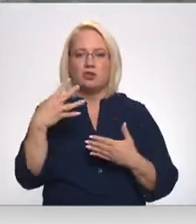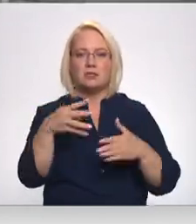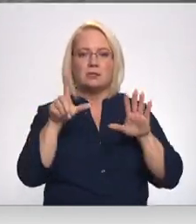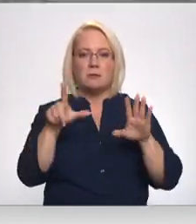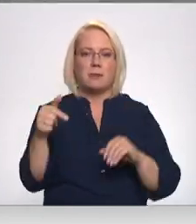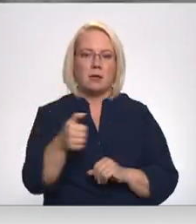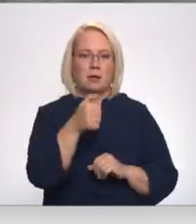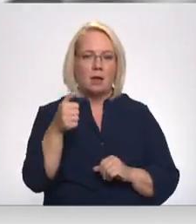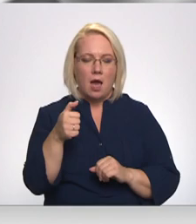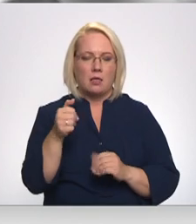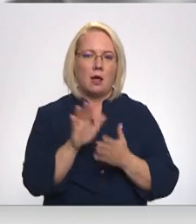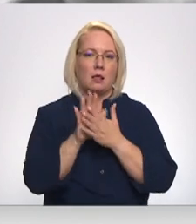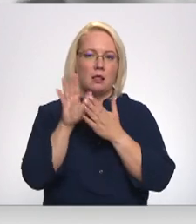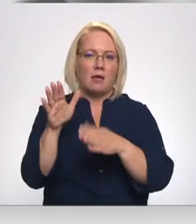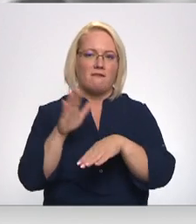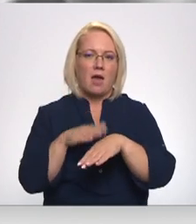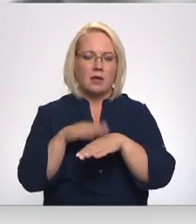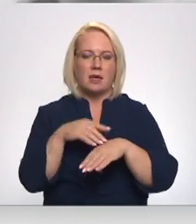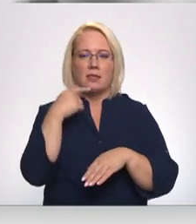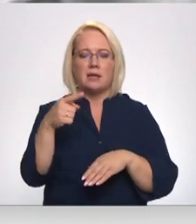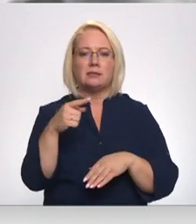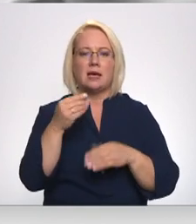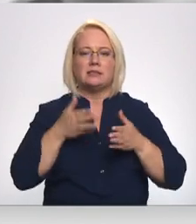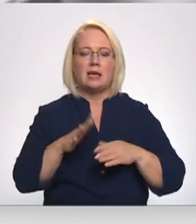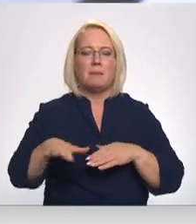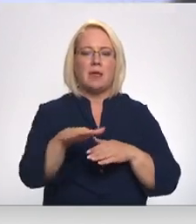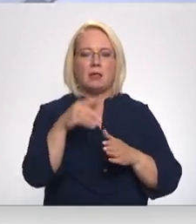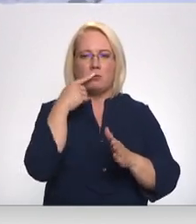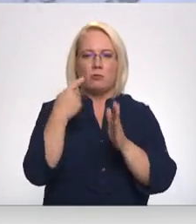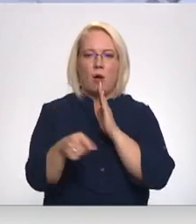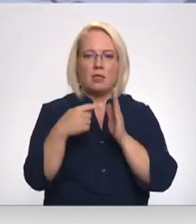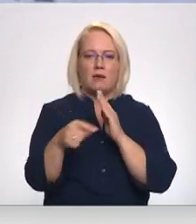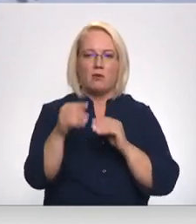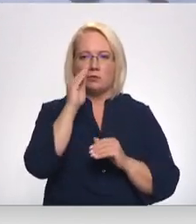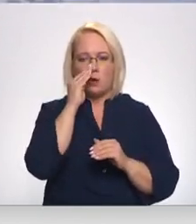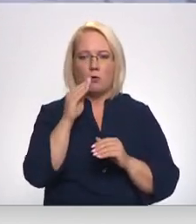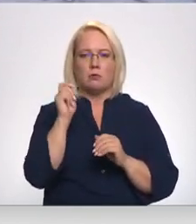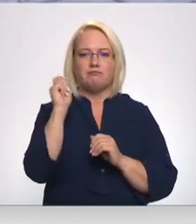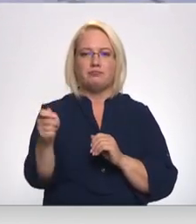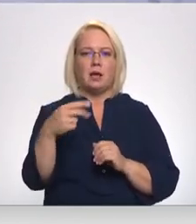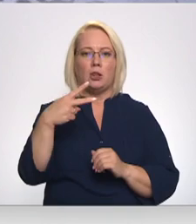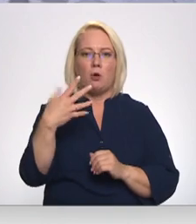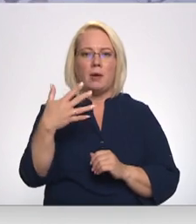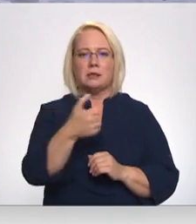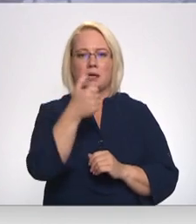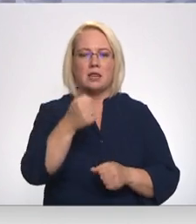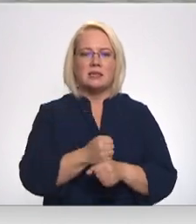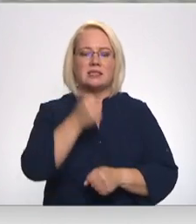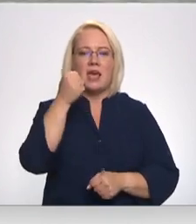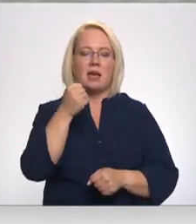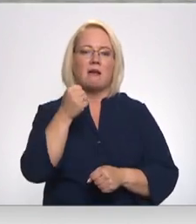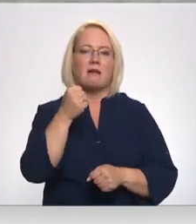1947. Gadā, apsūdzēja dzimtenes nodevībā un spiegošanā un piesprieda 25 gadus stingra režīma